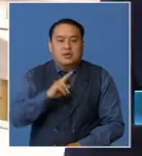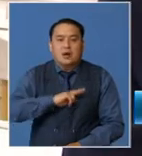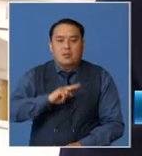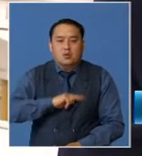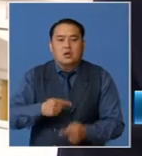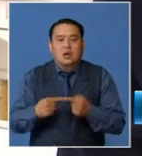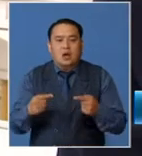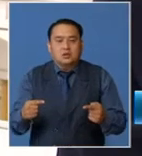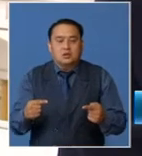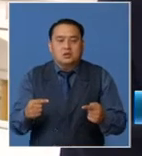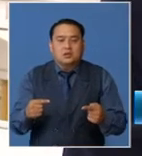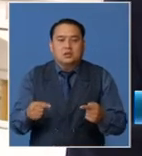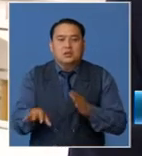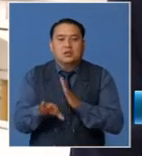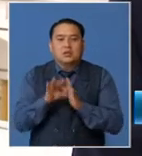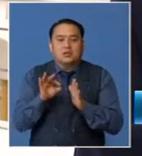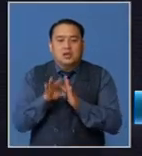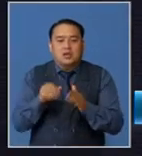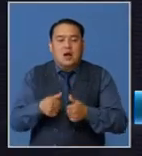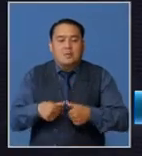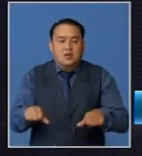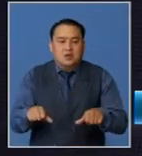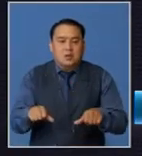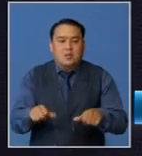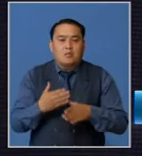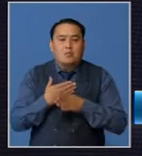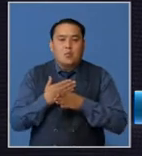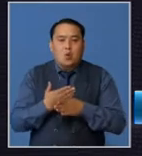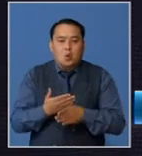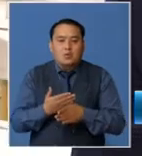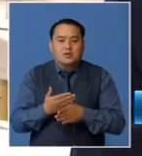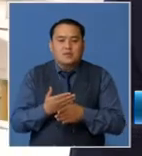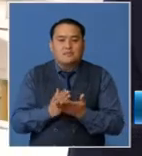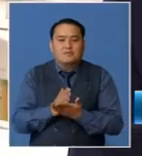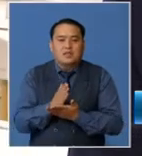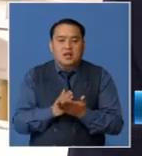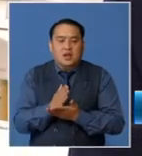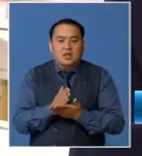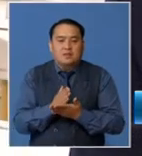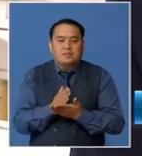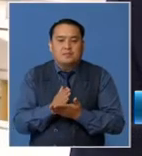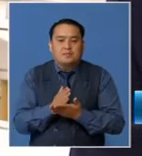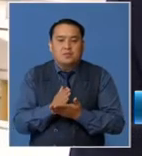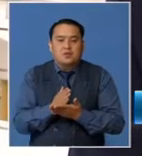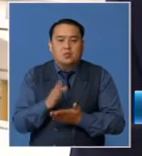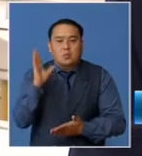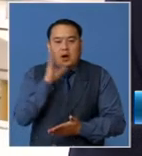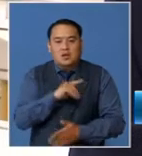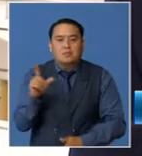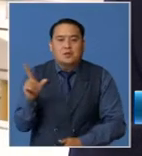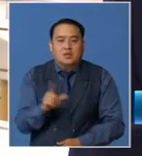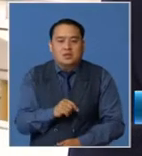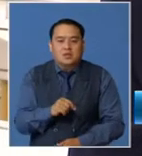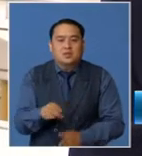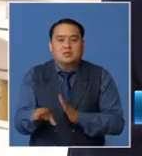в различных избирательных комиссиях, оказываем помощь нашим ветеранам, чтобы они могли прийти на